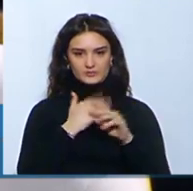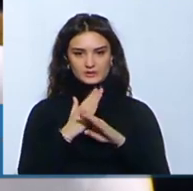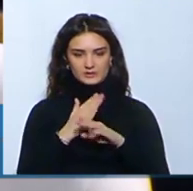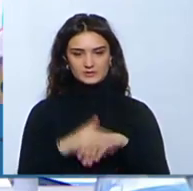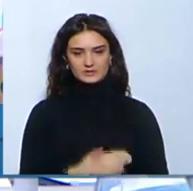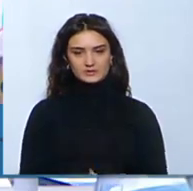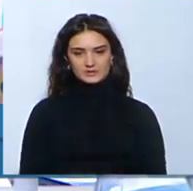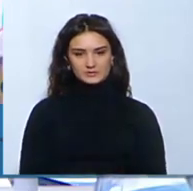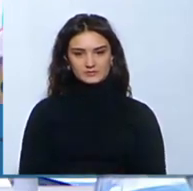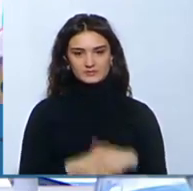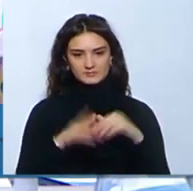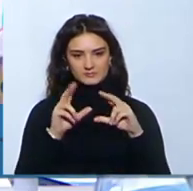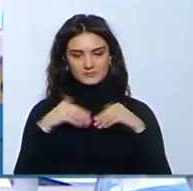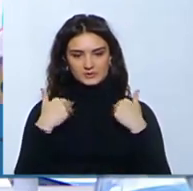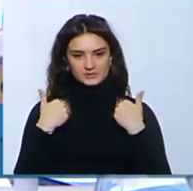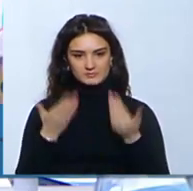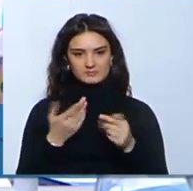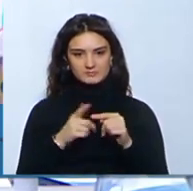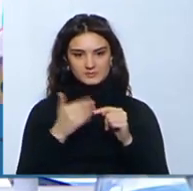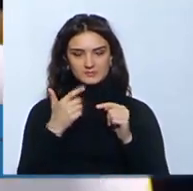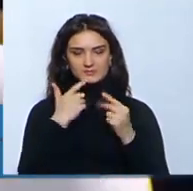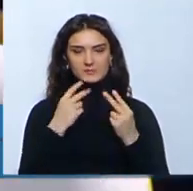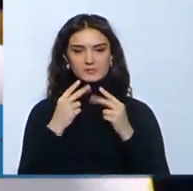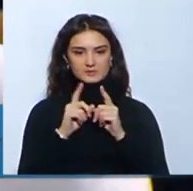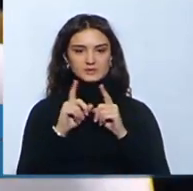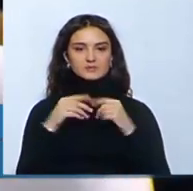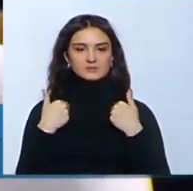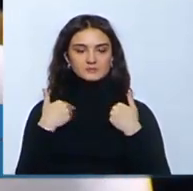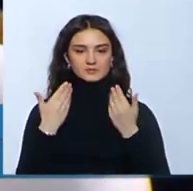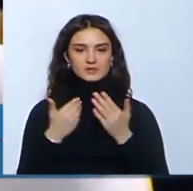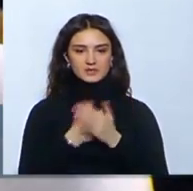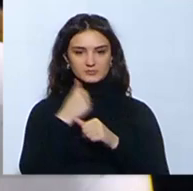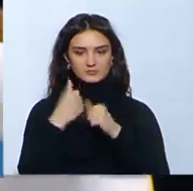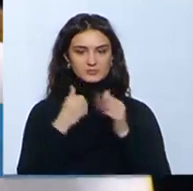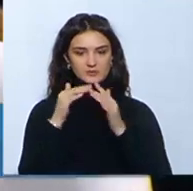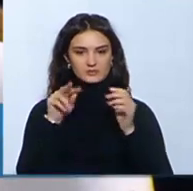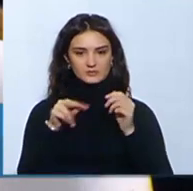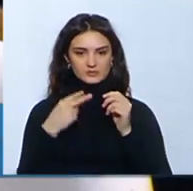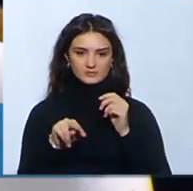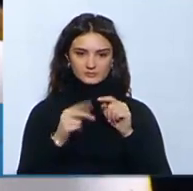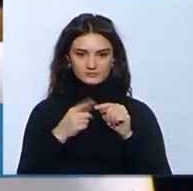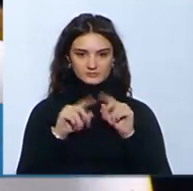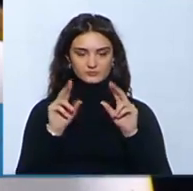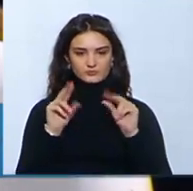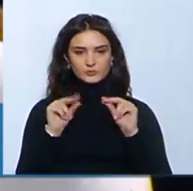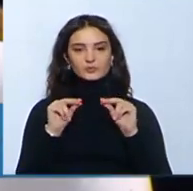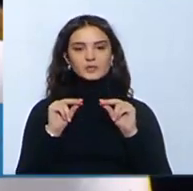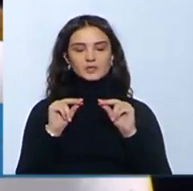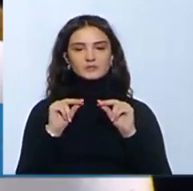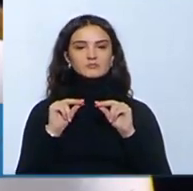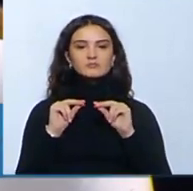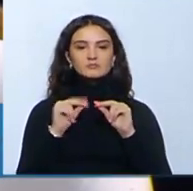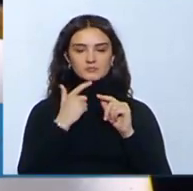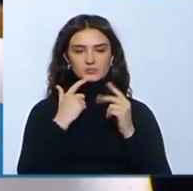არის. მოგესალმებით. თქვენს მაყურებელსაც მიულოცავ ახალ 2020 წელს და იყოს ეს წელი მშვიდობიანი